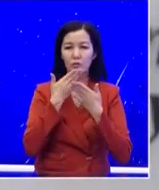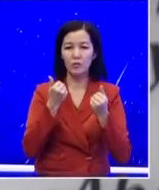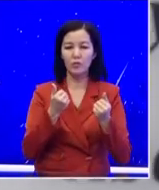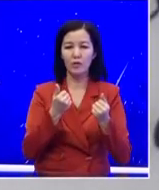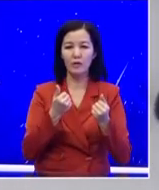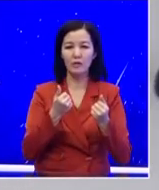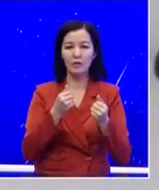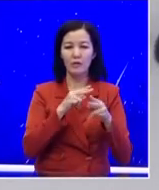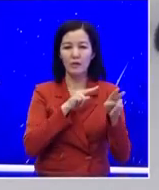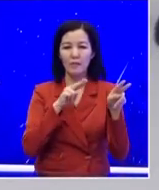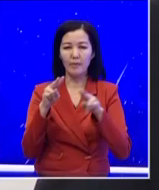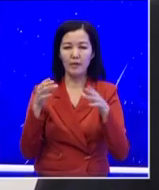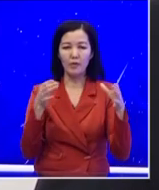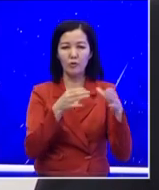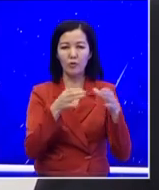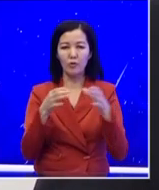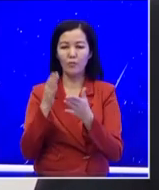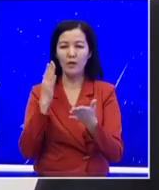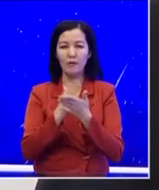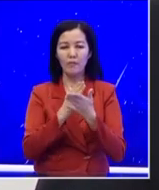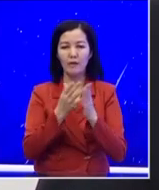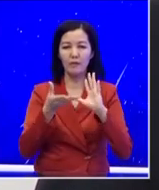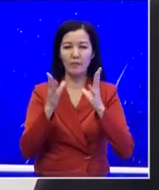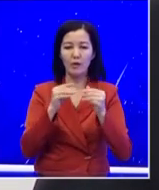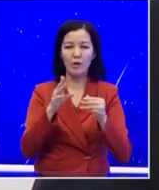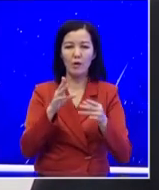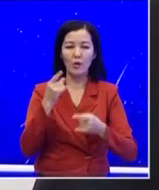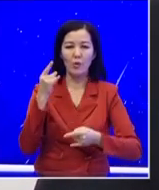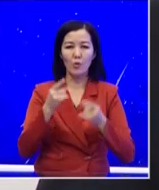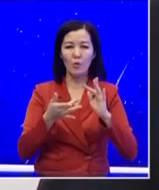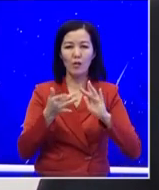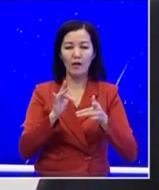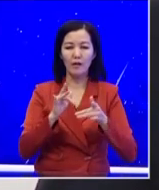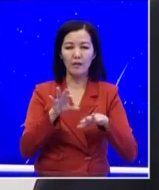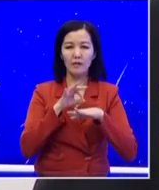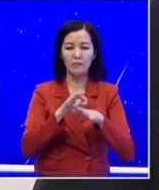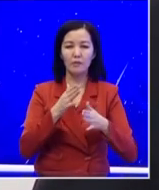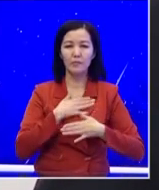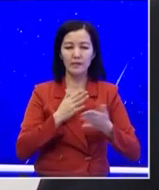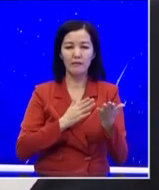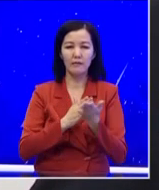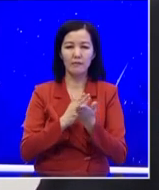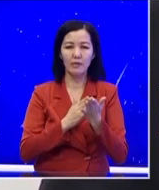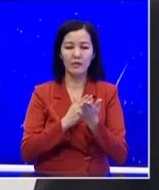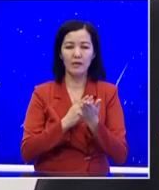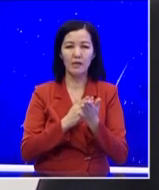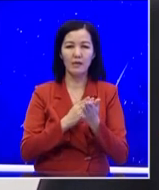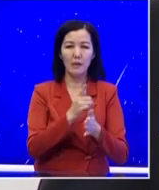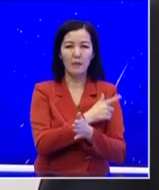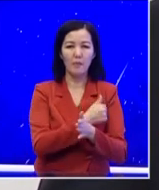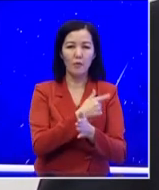мониторинг группалар бар. Біз онлайн режимде біздің қызметкерлер сол